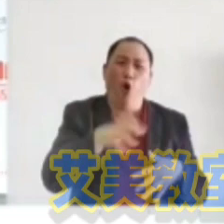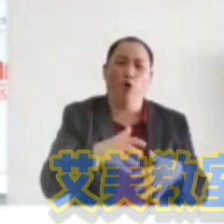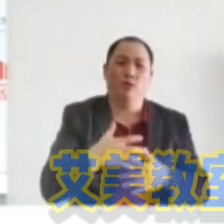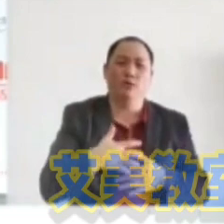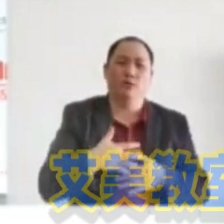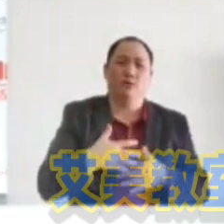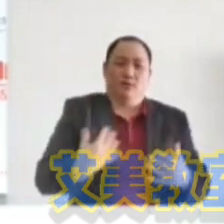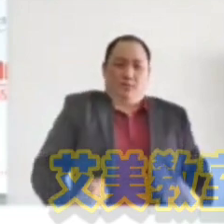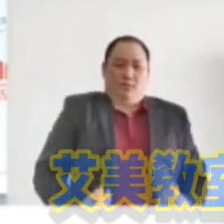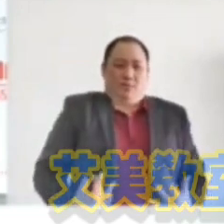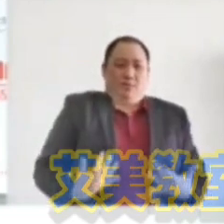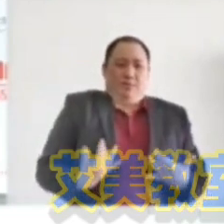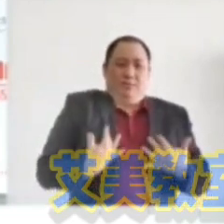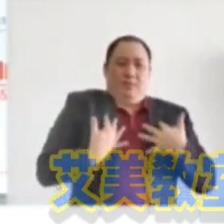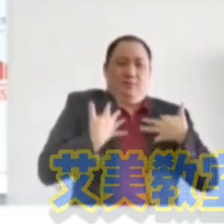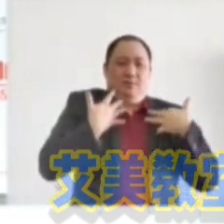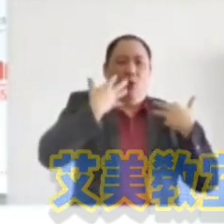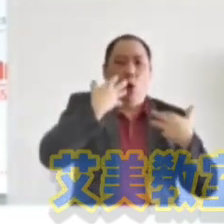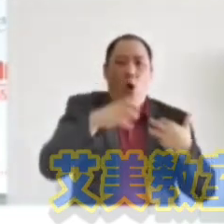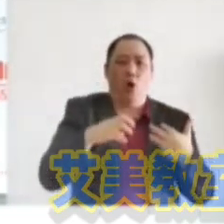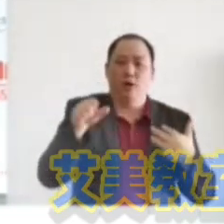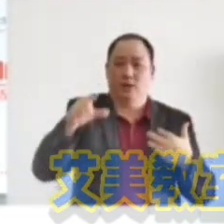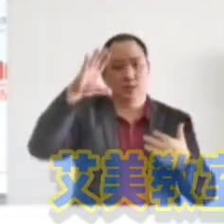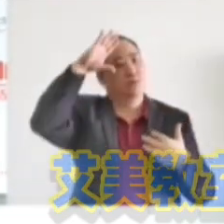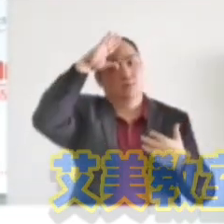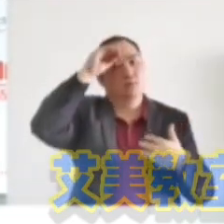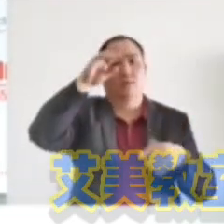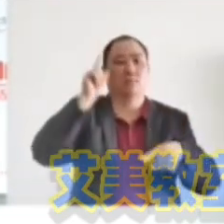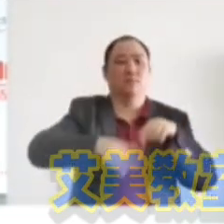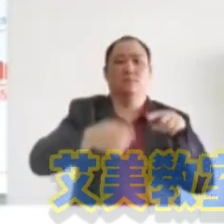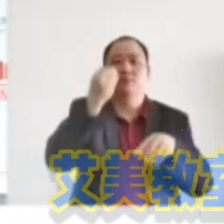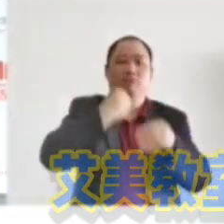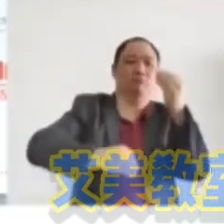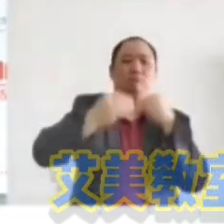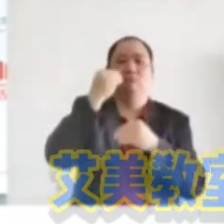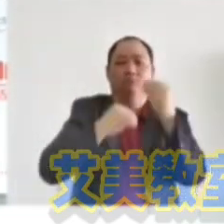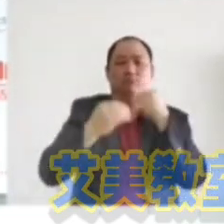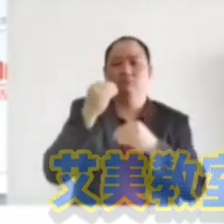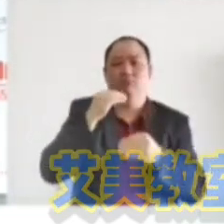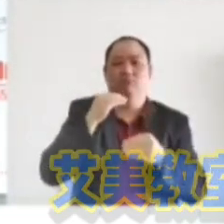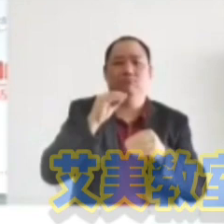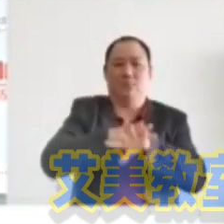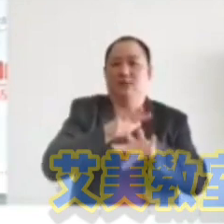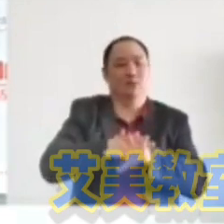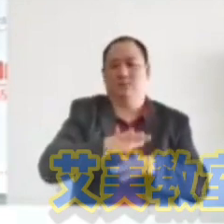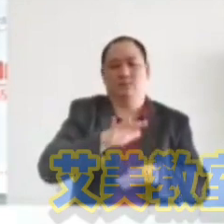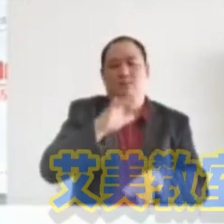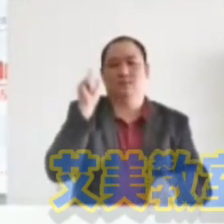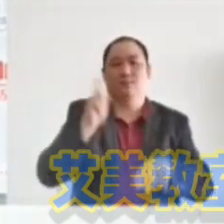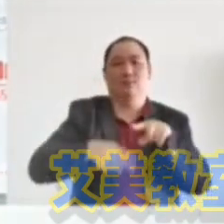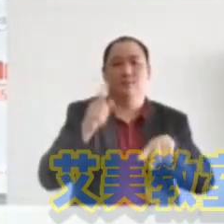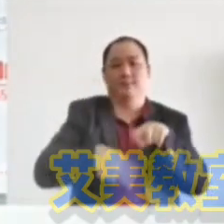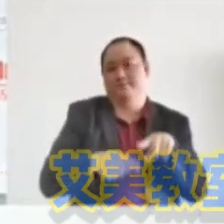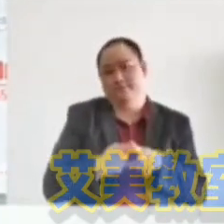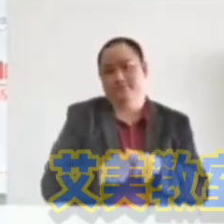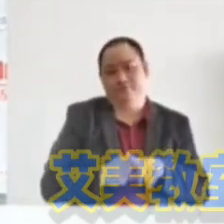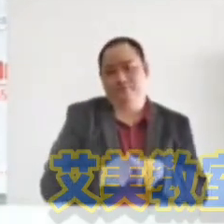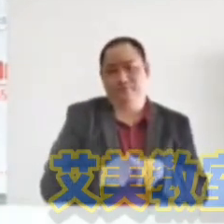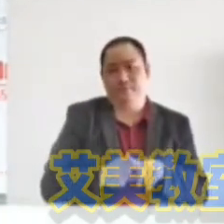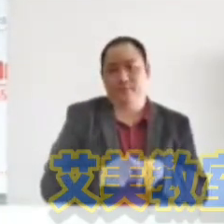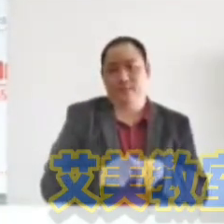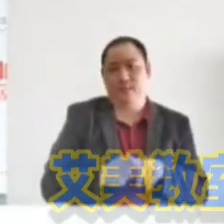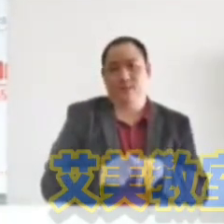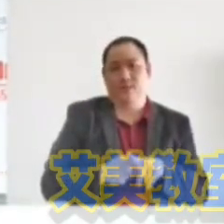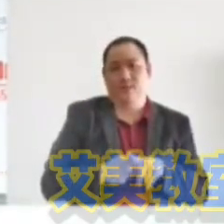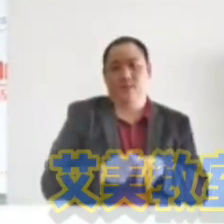吃一次啦，哎，一个月吃一次哦，他都很怕，何况是天天吃，对不对？那哦，我们知道当归对